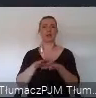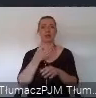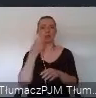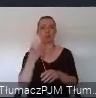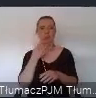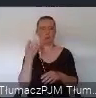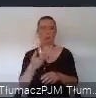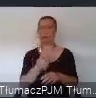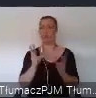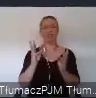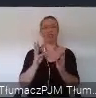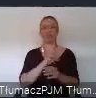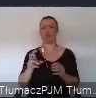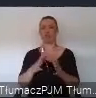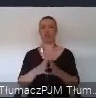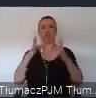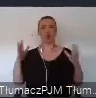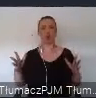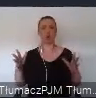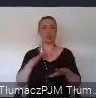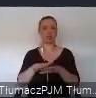w dużej skali, czyli systemowe, czy małe.